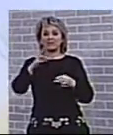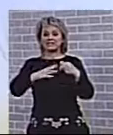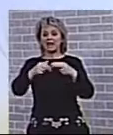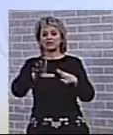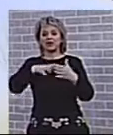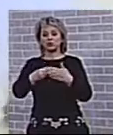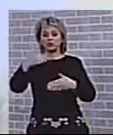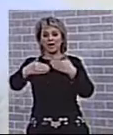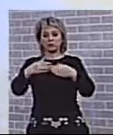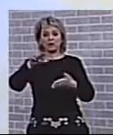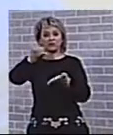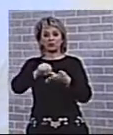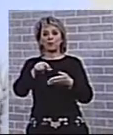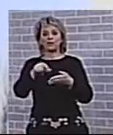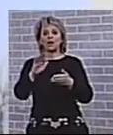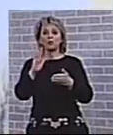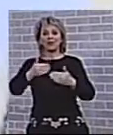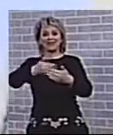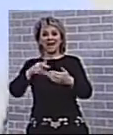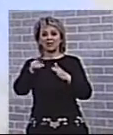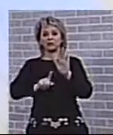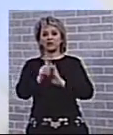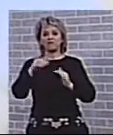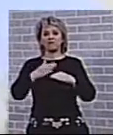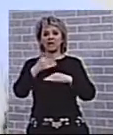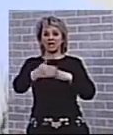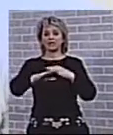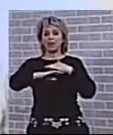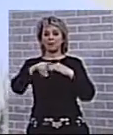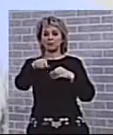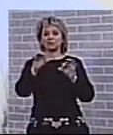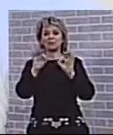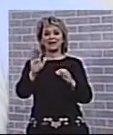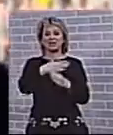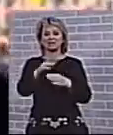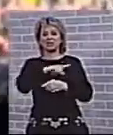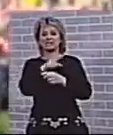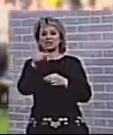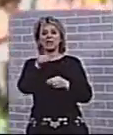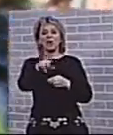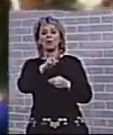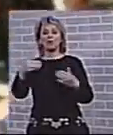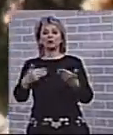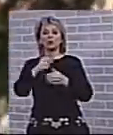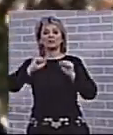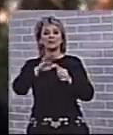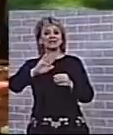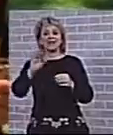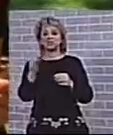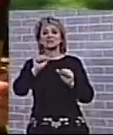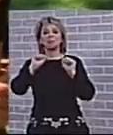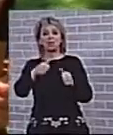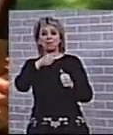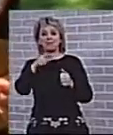тактику выступления буквально накануне выхода на помост и правильно распределить силы. Те, кому новый спорт не интересен,